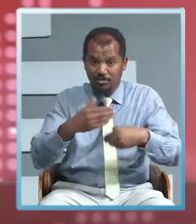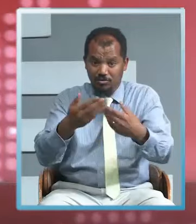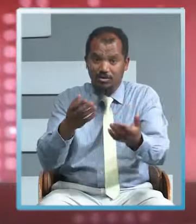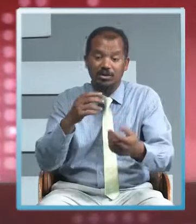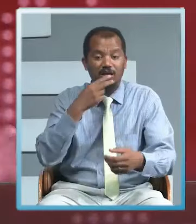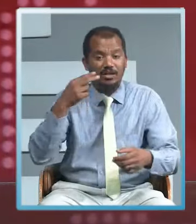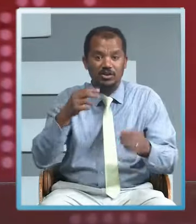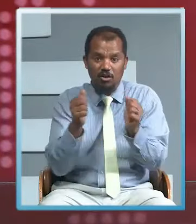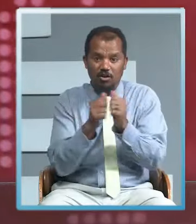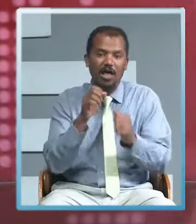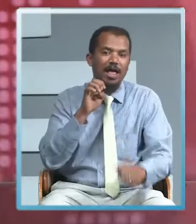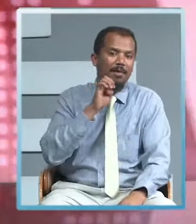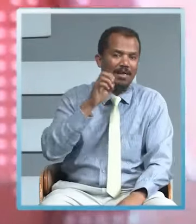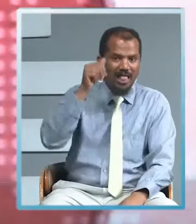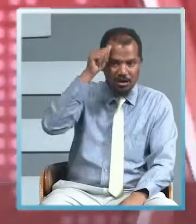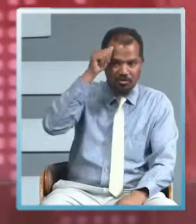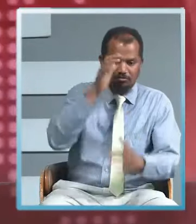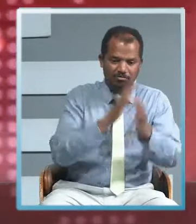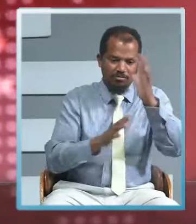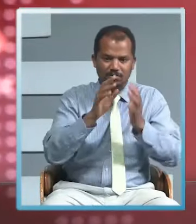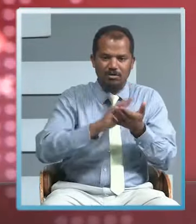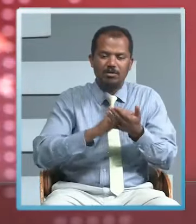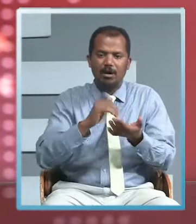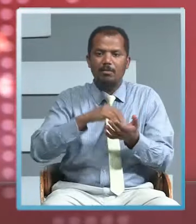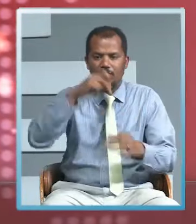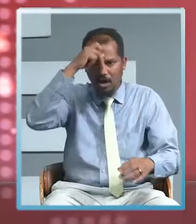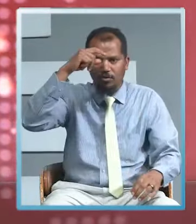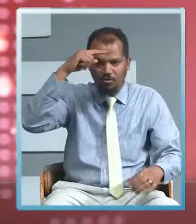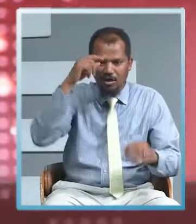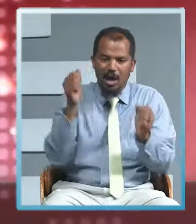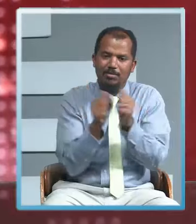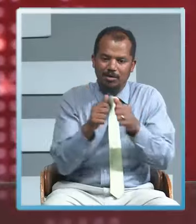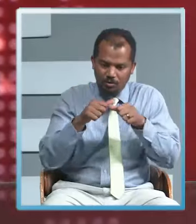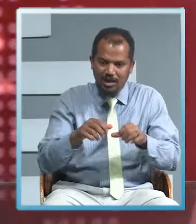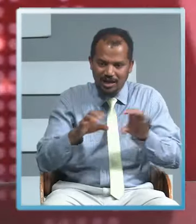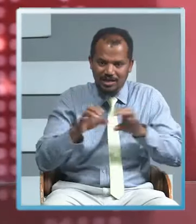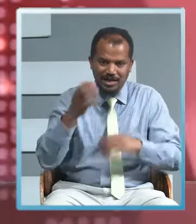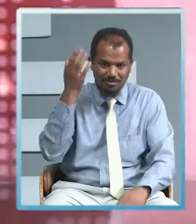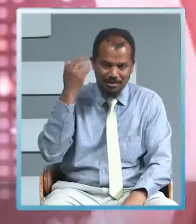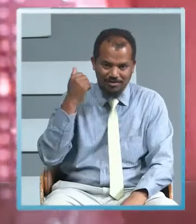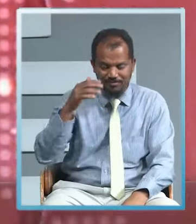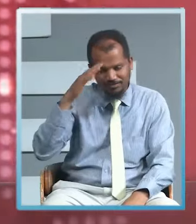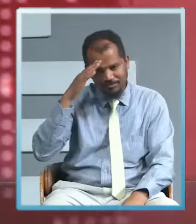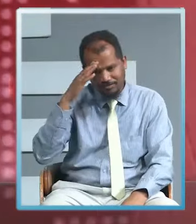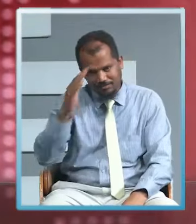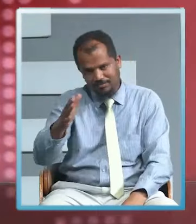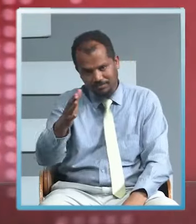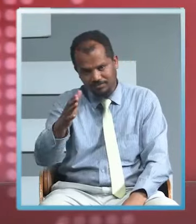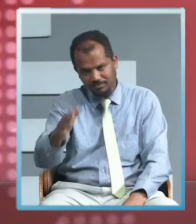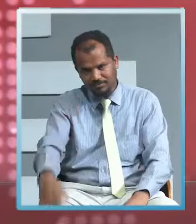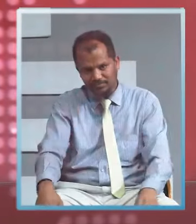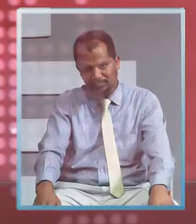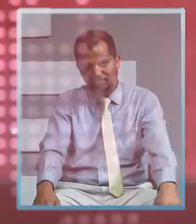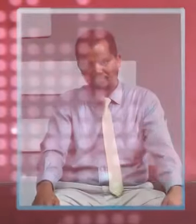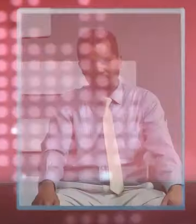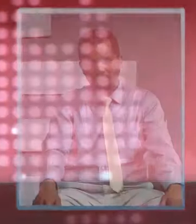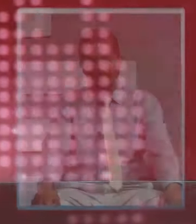ጋብዝኳችሁ። ከዜናው ጋር እመቤት አክሊሉ፣ በምልክት ቋንቋ ደግሞ ዳዊት ጎሳዬ አብረናችሁ ቆይታ አድርገን ነበር። ጤና ይስጥልኝ።